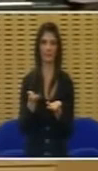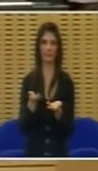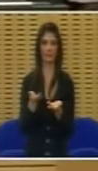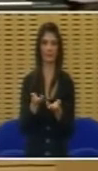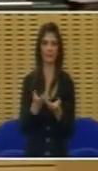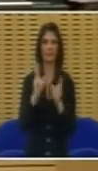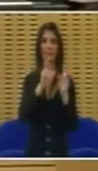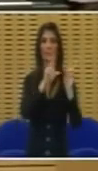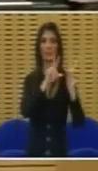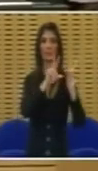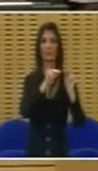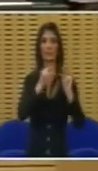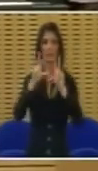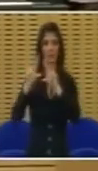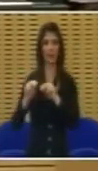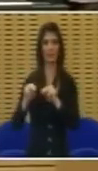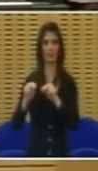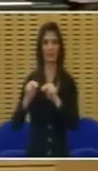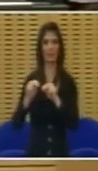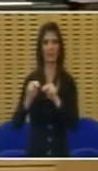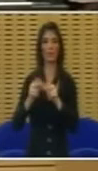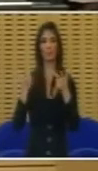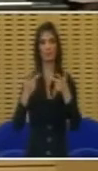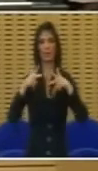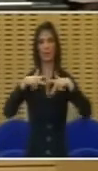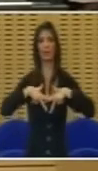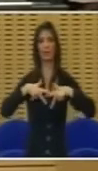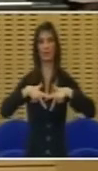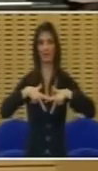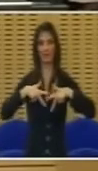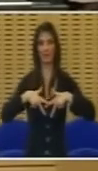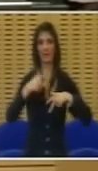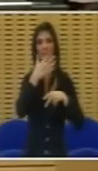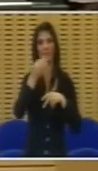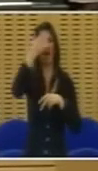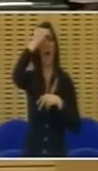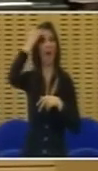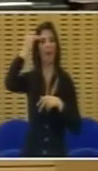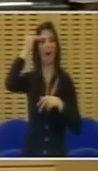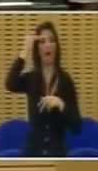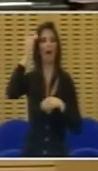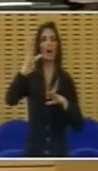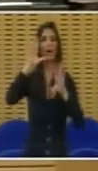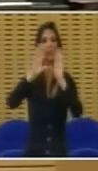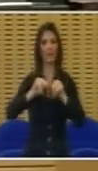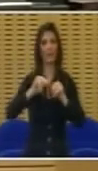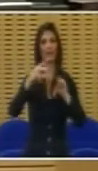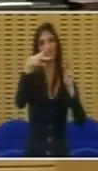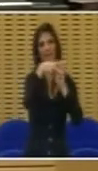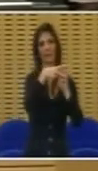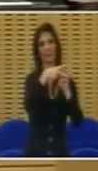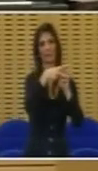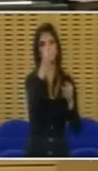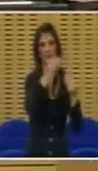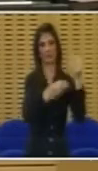αποκλείοντας από τις αρμοδιότητές της ό,τι είχε να κάνει με τα τραπεζικά σκάνδαλα, με αστικές και ποινικές ευθύνες και